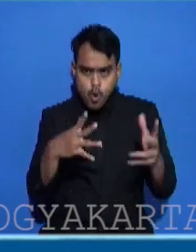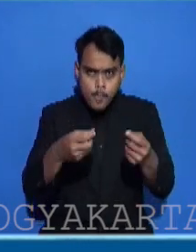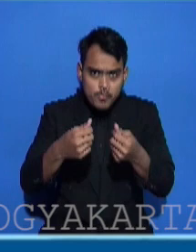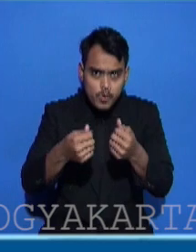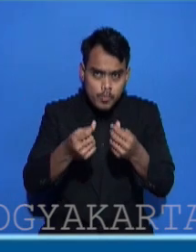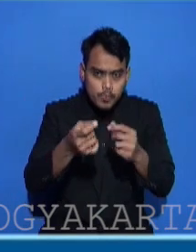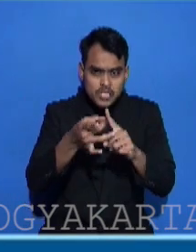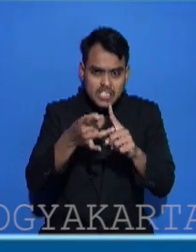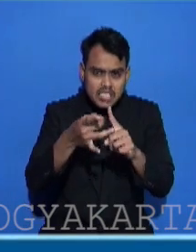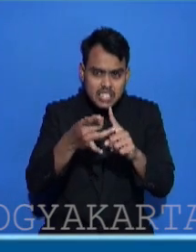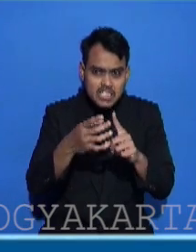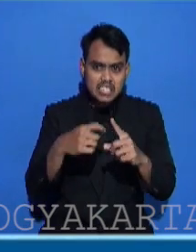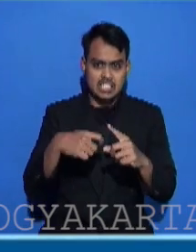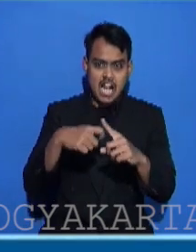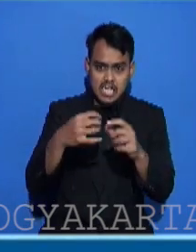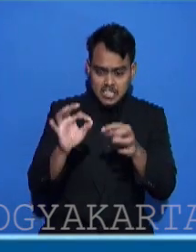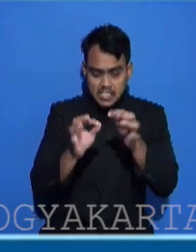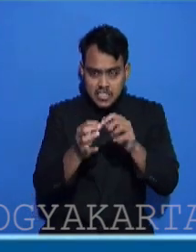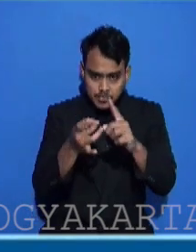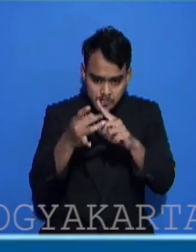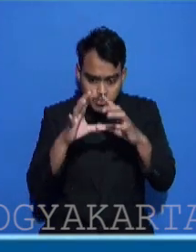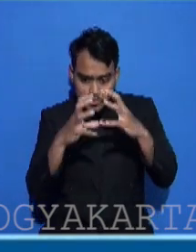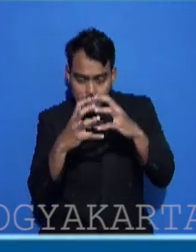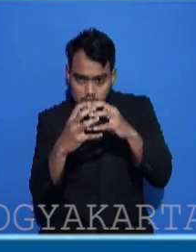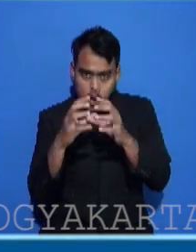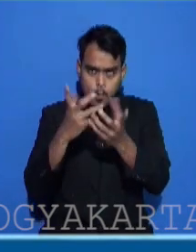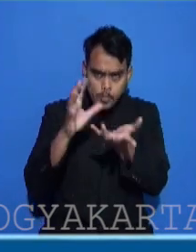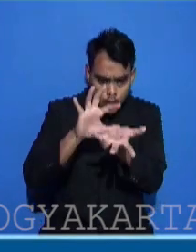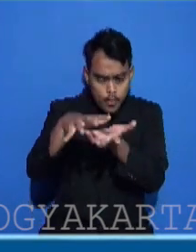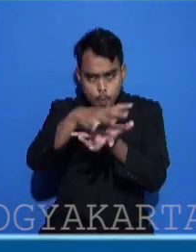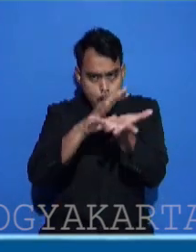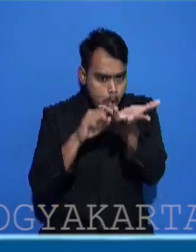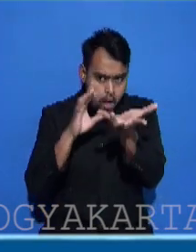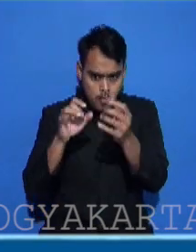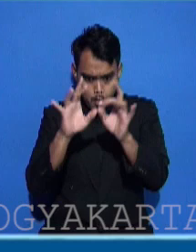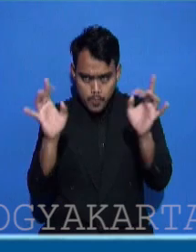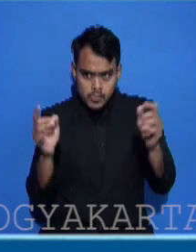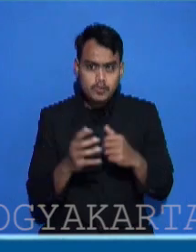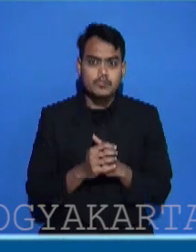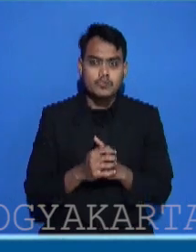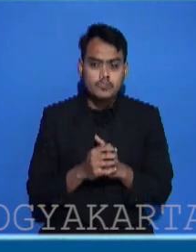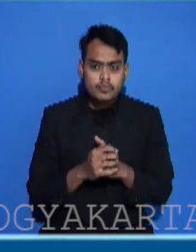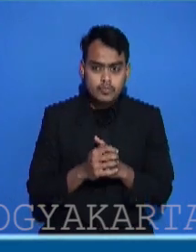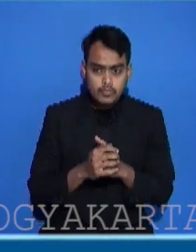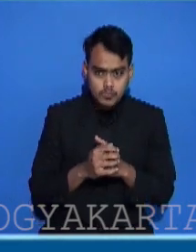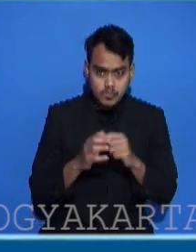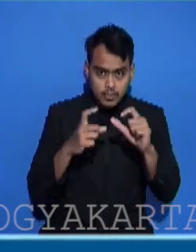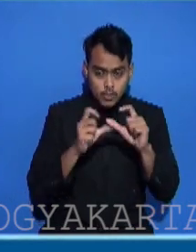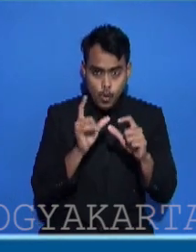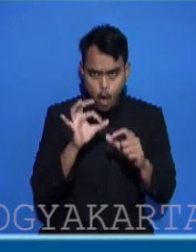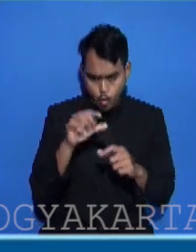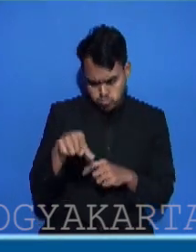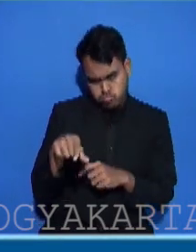baken Kuningan, tembaga inggo aluminium. Susilo Nugroho sawenih pedamel ing kerajinan Kuningan